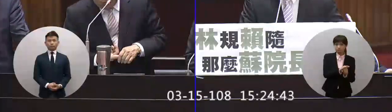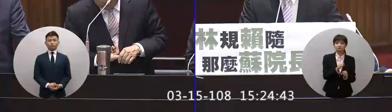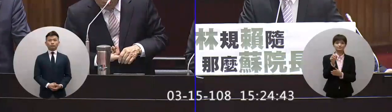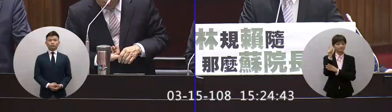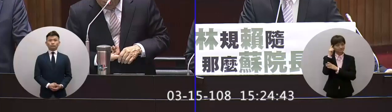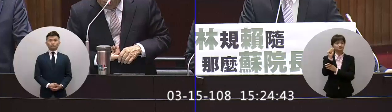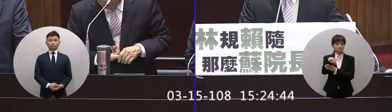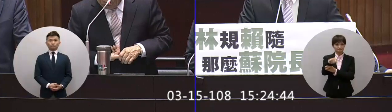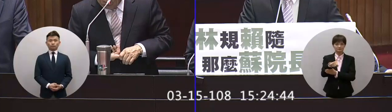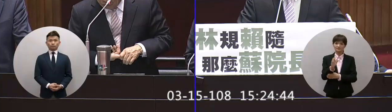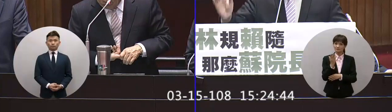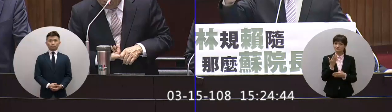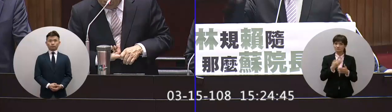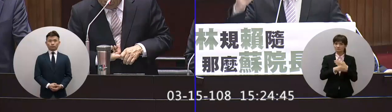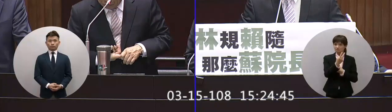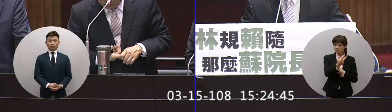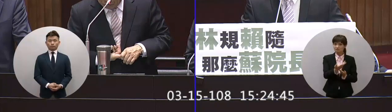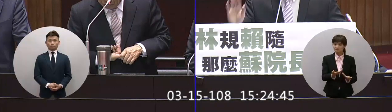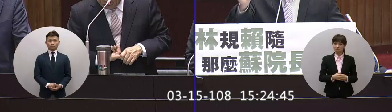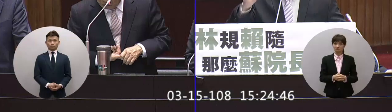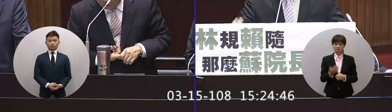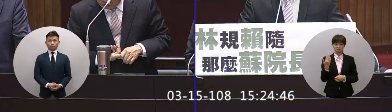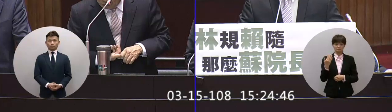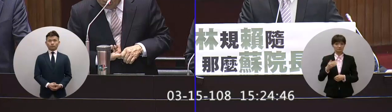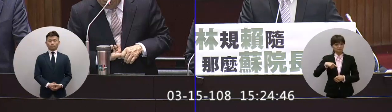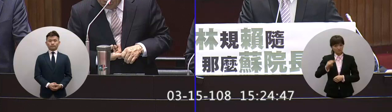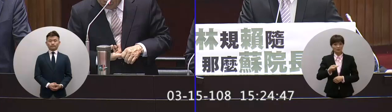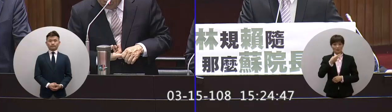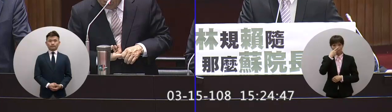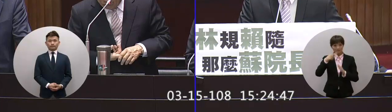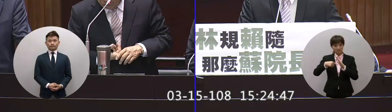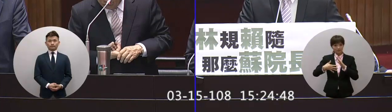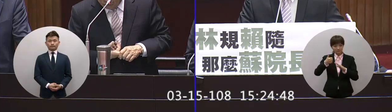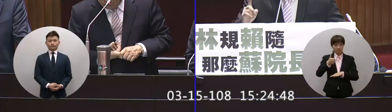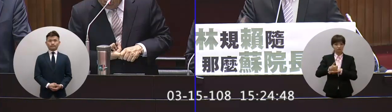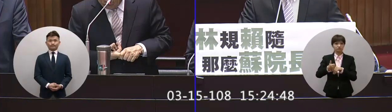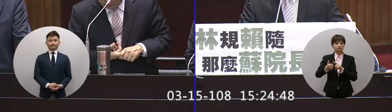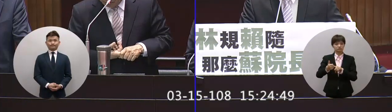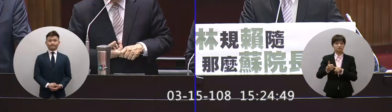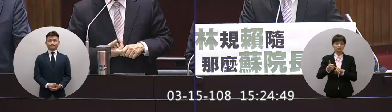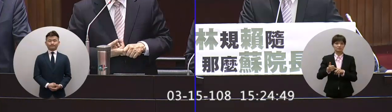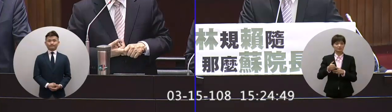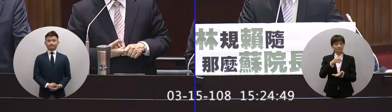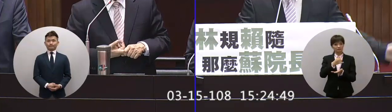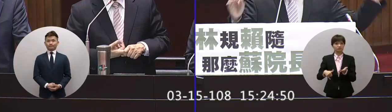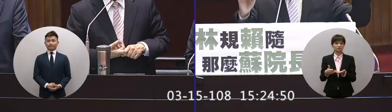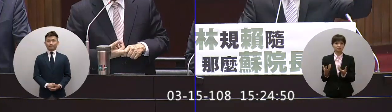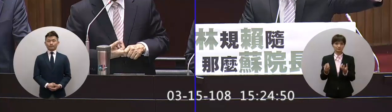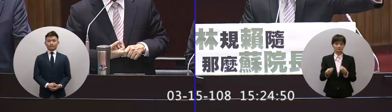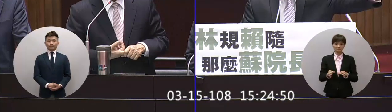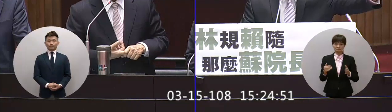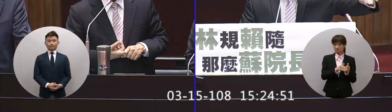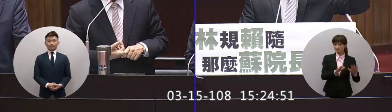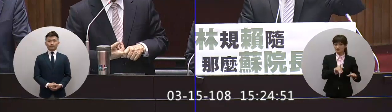另外两项，这当中经过赖院长，他也没有把这个法案撤回了，到现在您的手上了。三